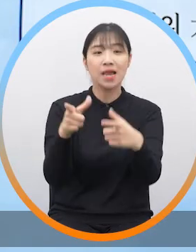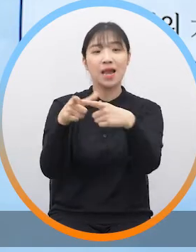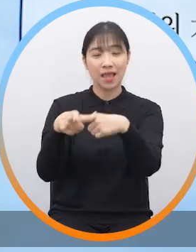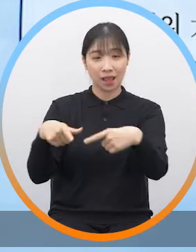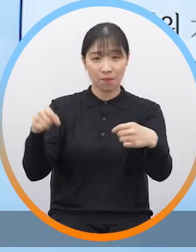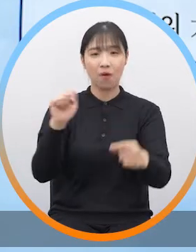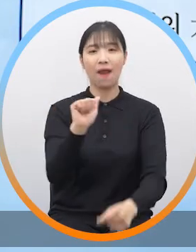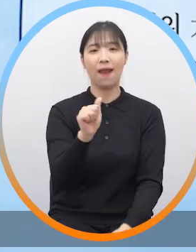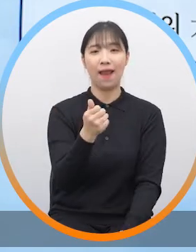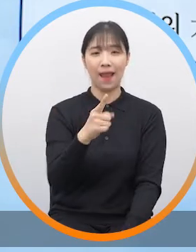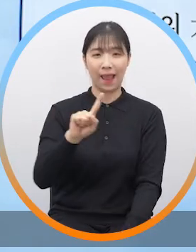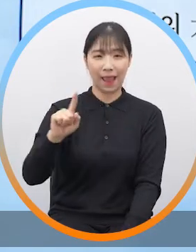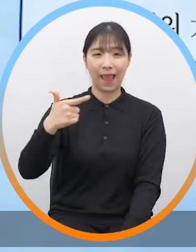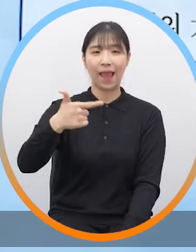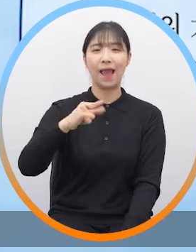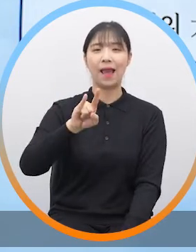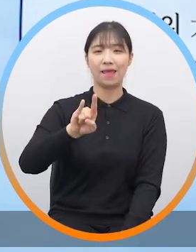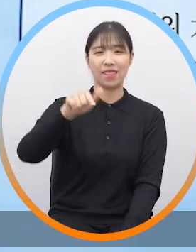일본의 한해국,